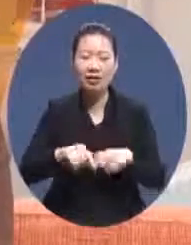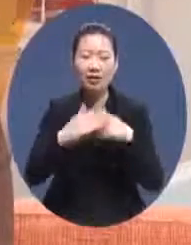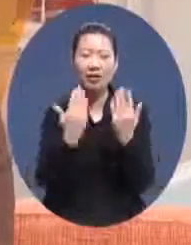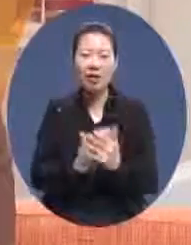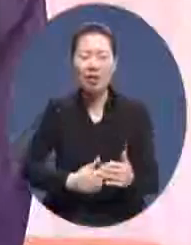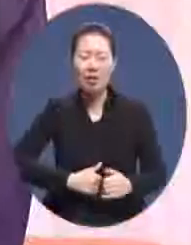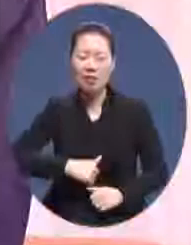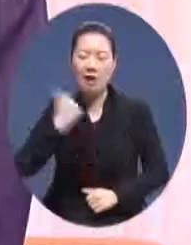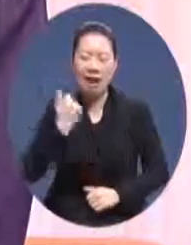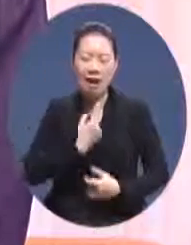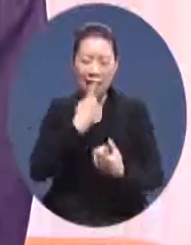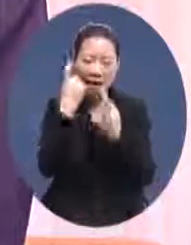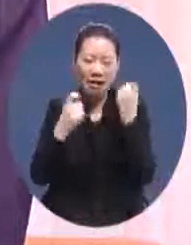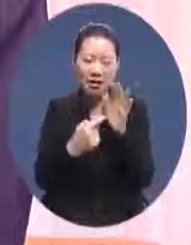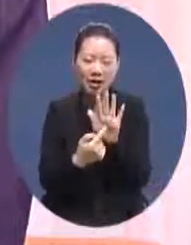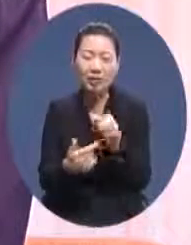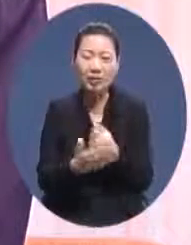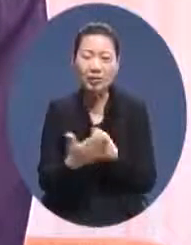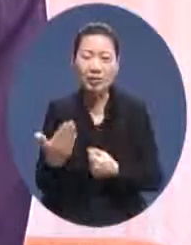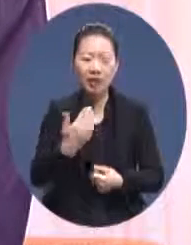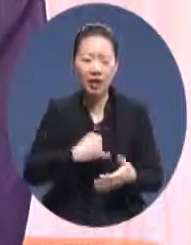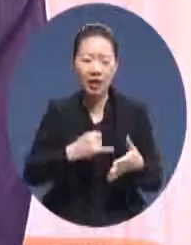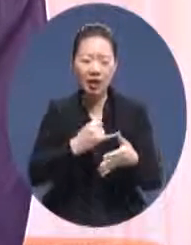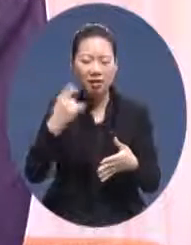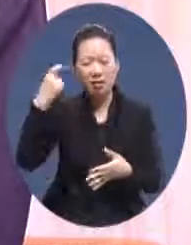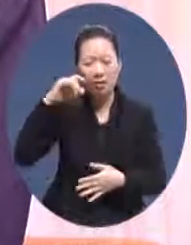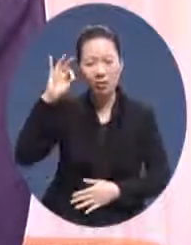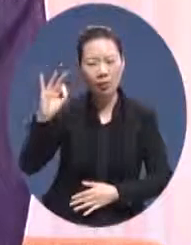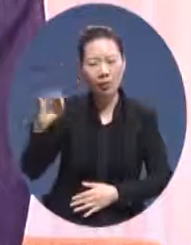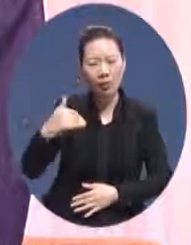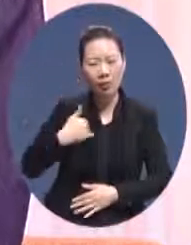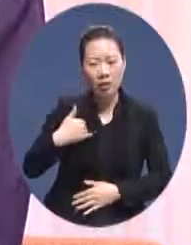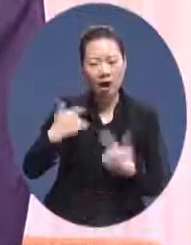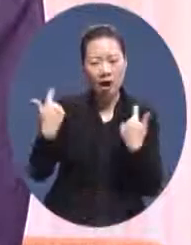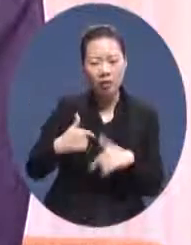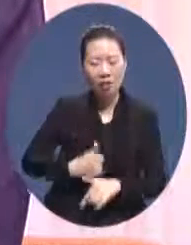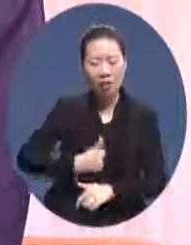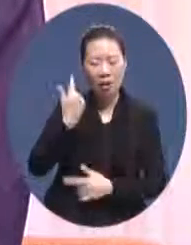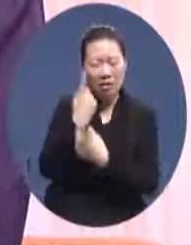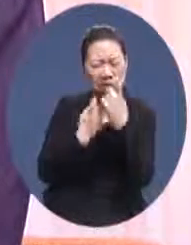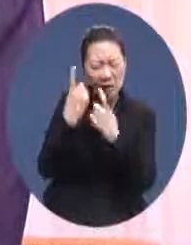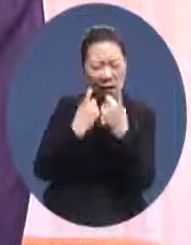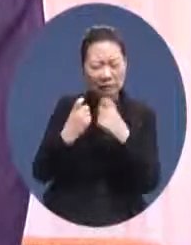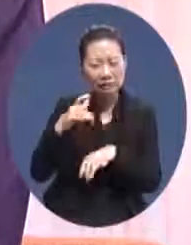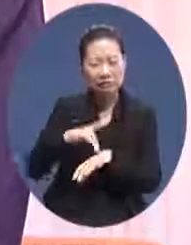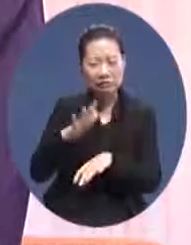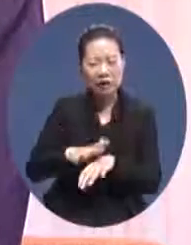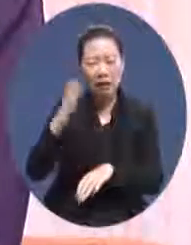내고 성질을 부리시니까 애가 느끼기에는 엄마가 자기한테 화내는 사람인 거죠. 네. 그래서 이제 그런 특징들을 가지고 있다고 볼 수 있어요. 네.